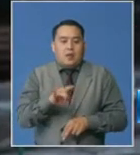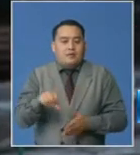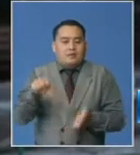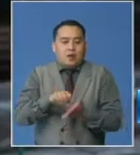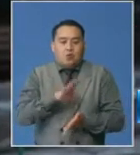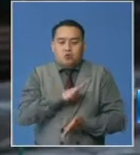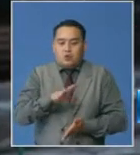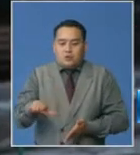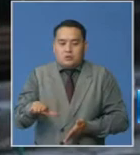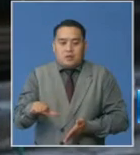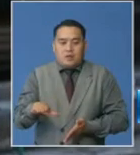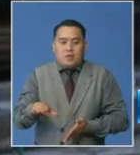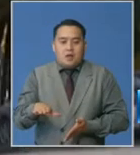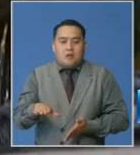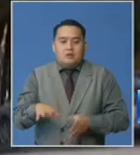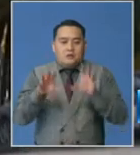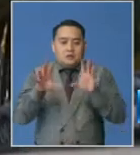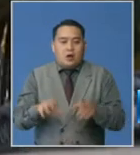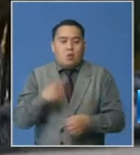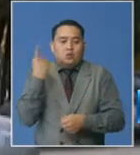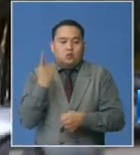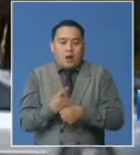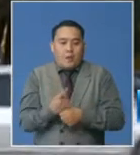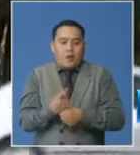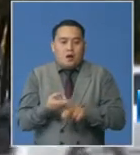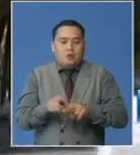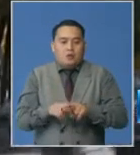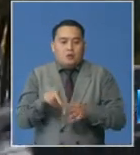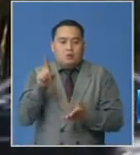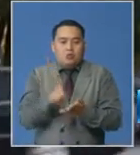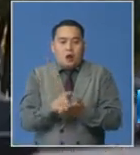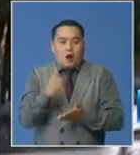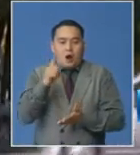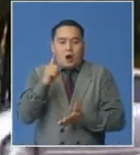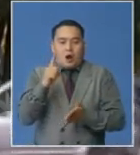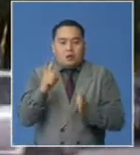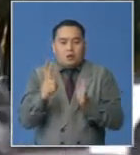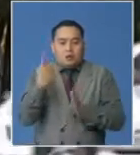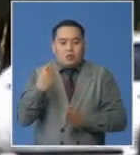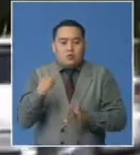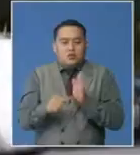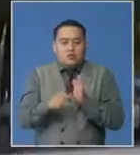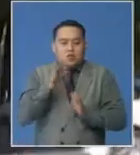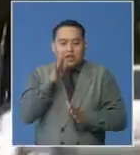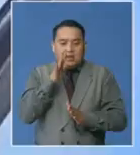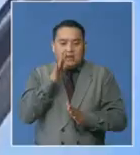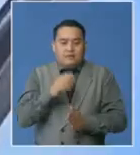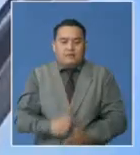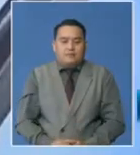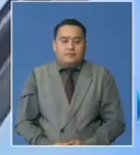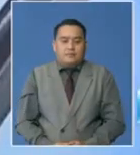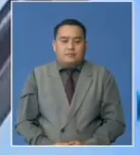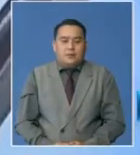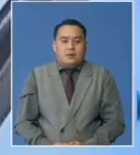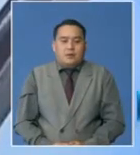принимал участия в кампании. Закон запрещает гражданам занимать данную должность более 1-6-летнего срока. Астерикс